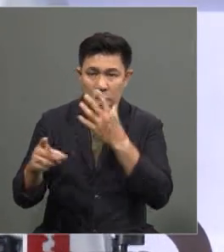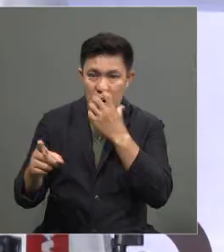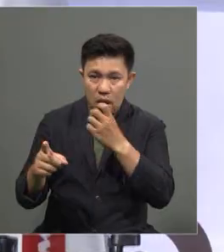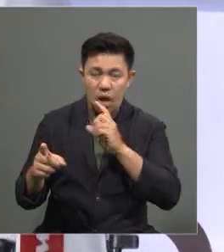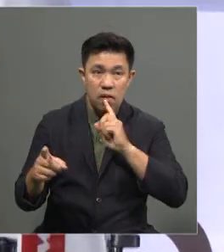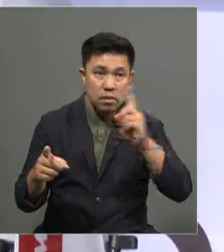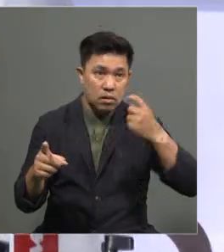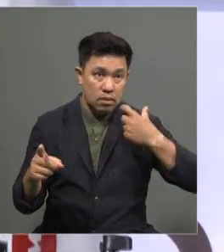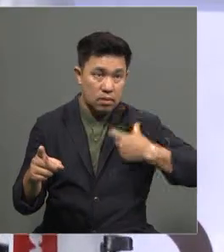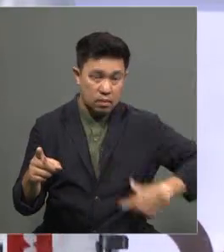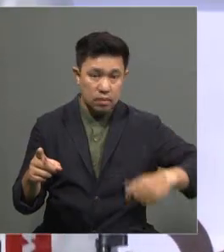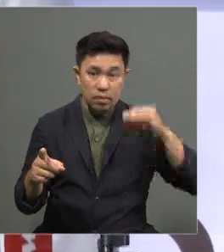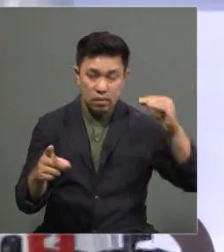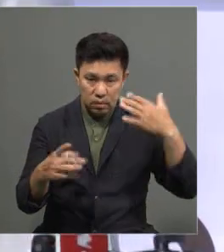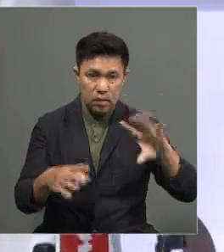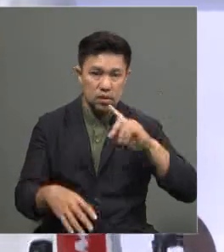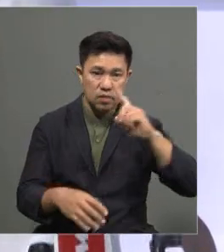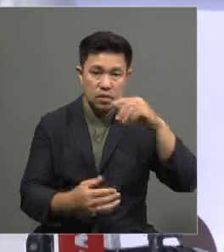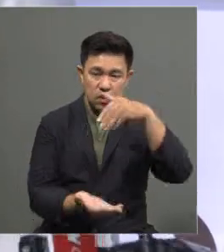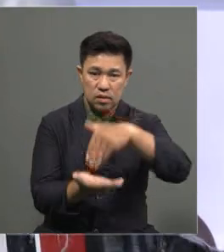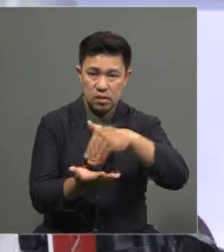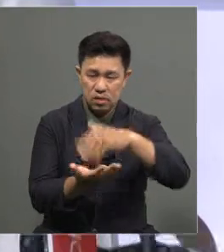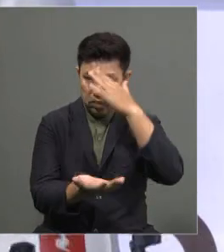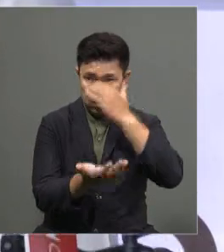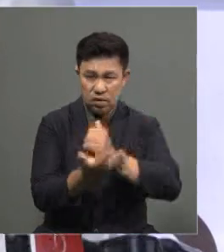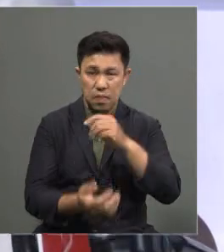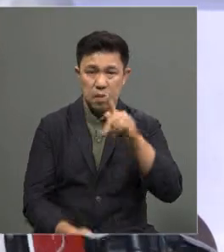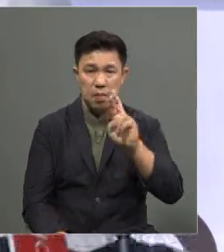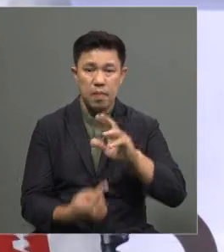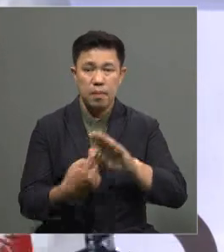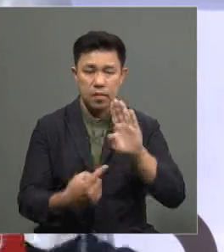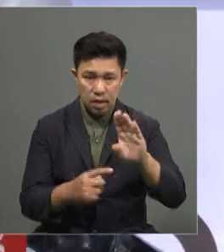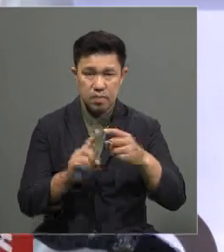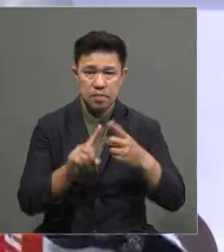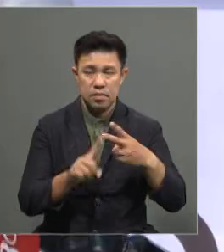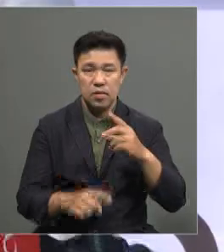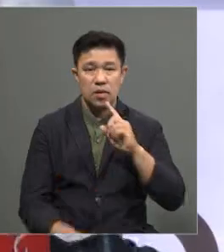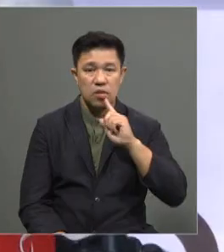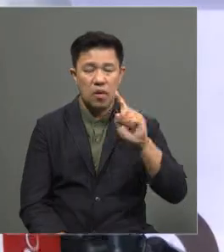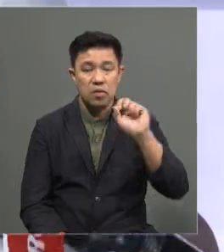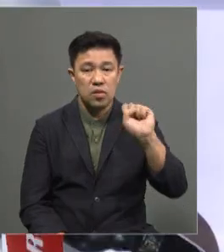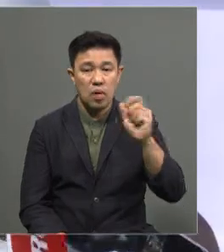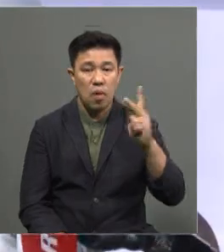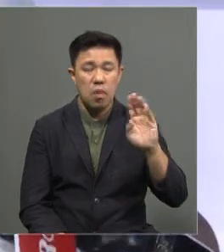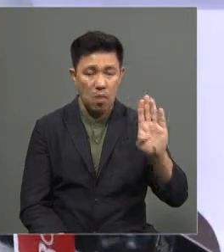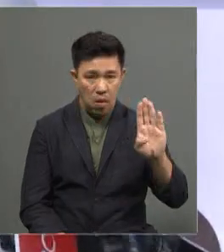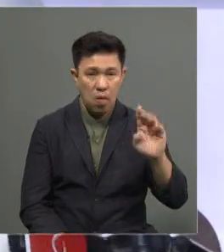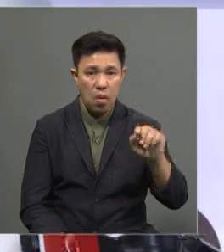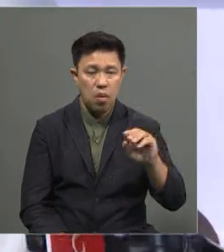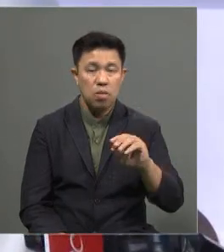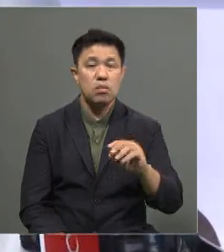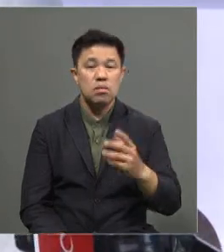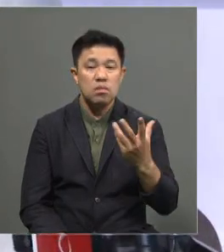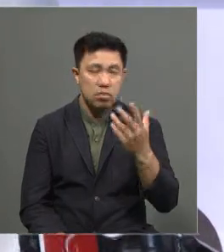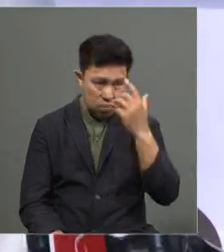าทนายความในแต่ละท่านแล้วเขาจะไปร้องที่กองปราบคุณพัฒน์บอกว่าในหมายข่าวเขาก็จะมาร้องที่สคบเพื่อจะเบี่ยงทิศทางคดีเขาอ้างกับคุณปันว่าอย่างนั้น